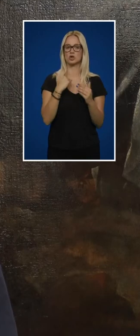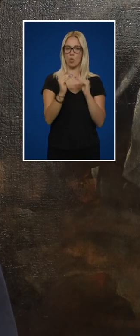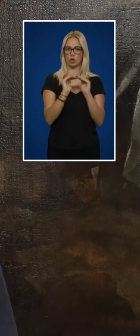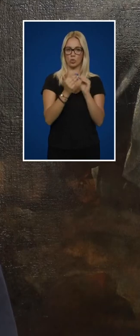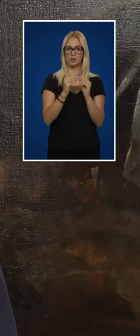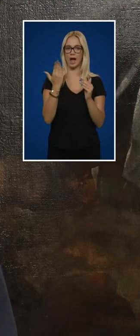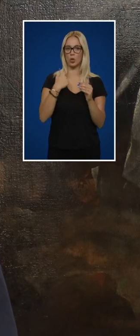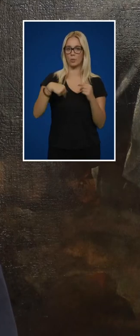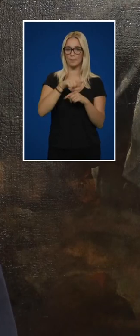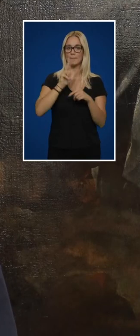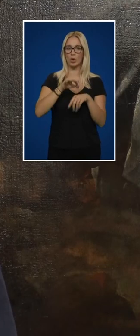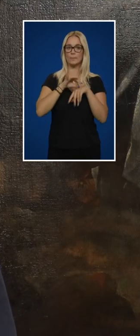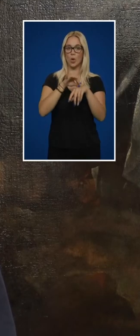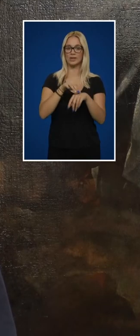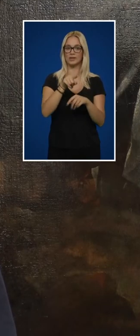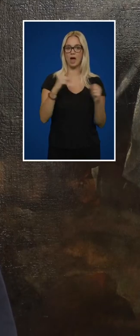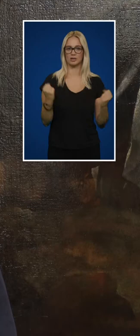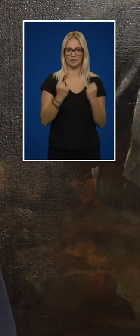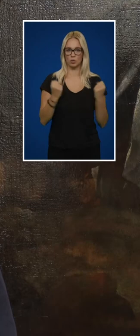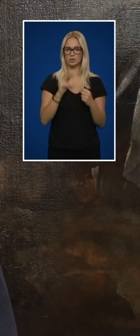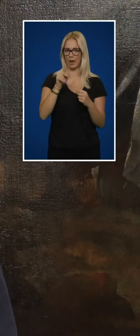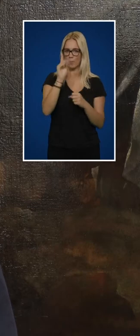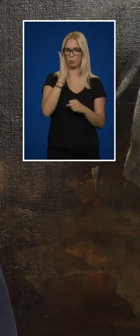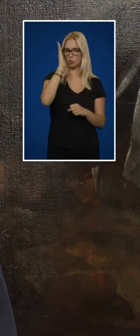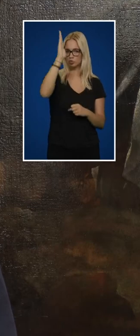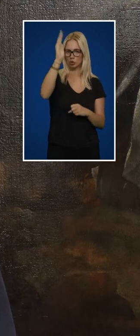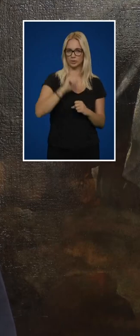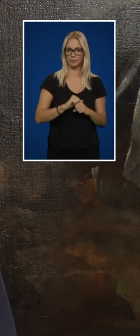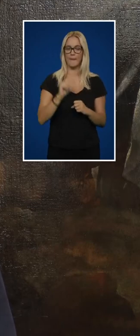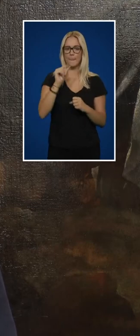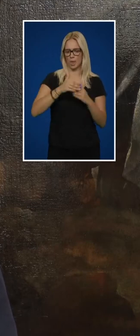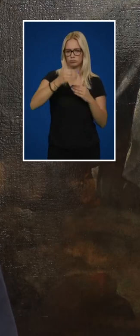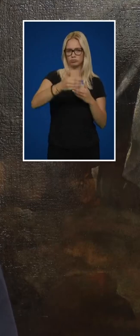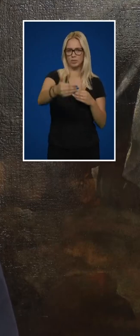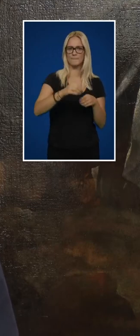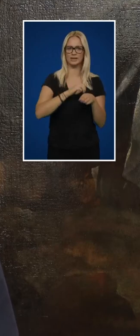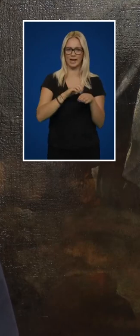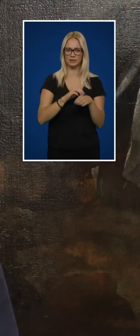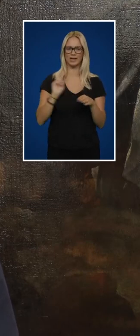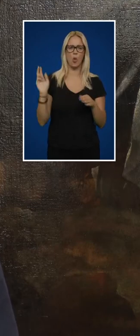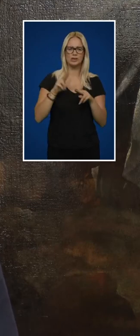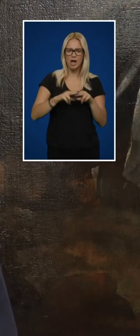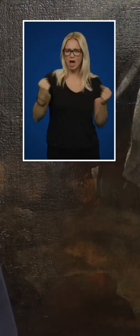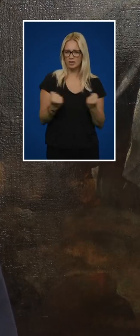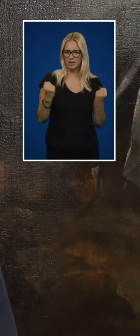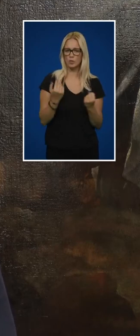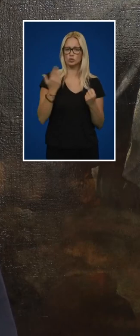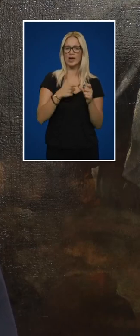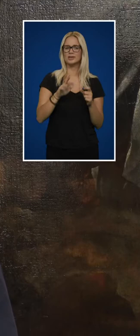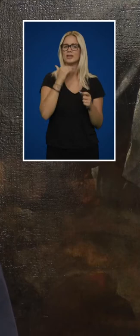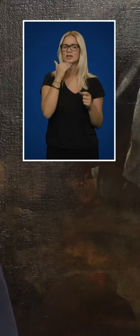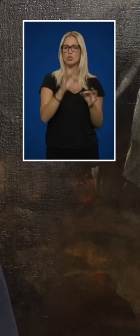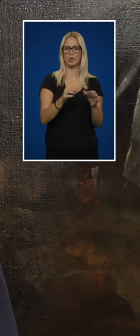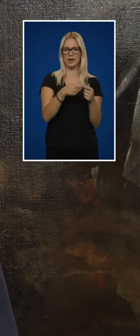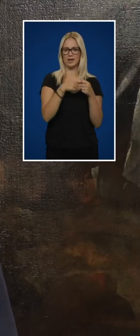tiču, dakle, organizacije javne tribine na temu održivog gospodarenja otpadom, 5 informativnih radionica na